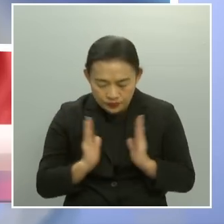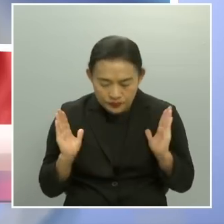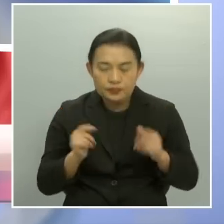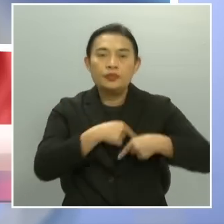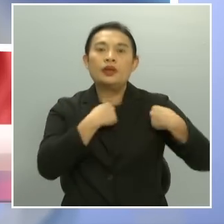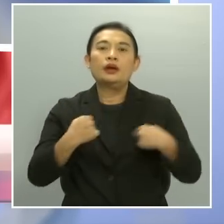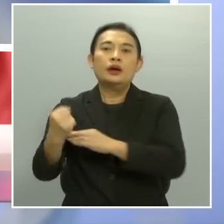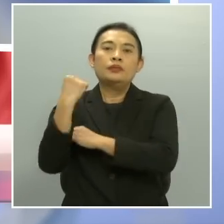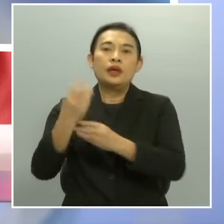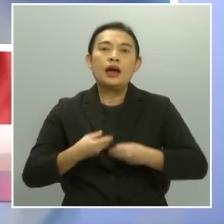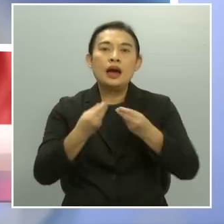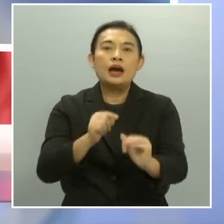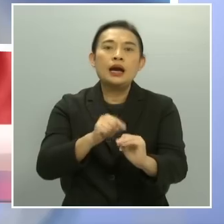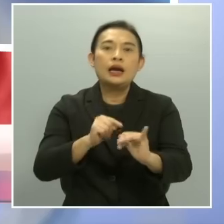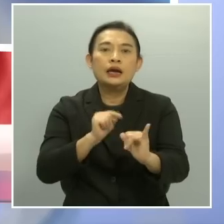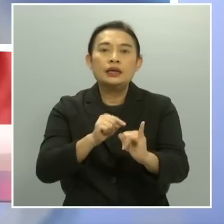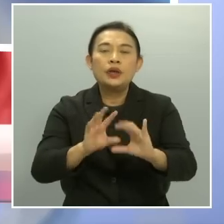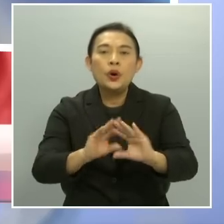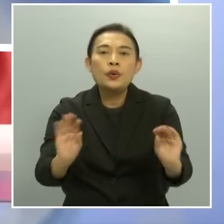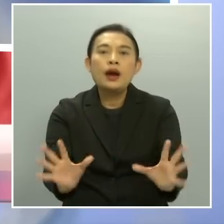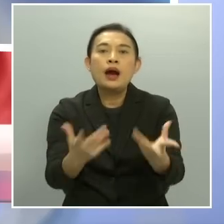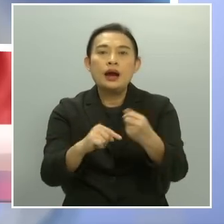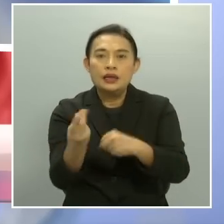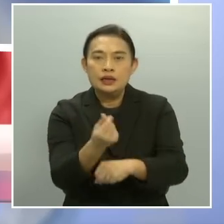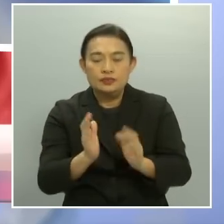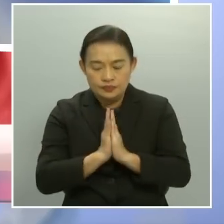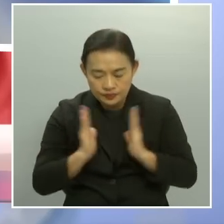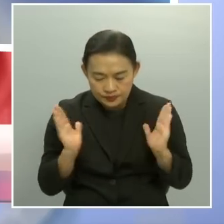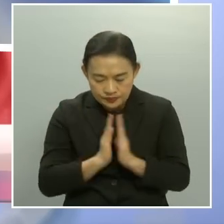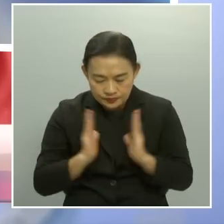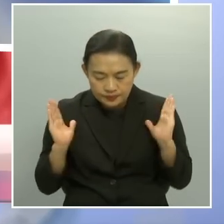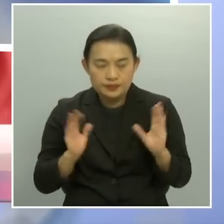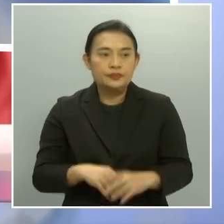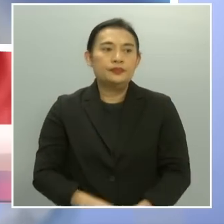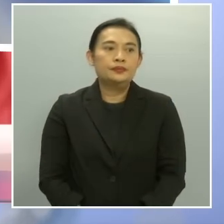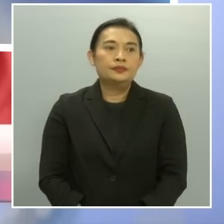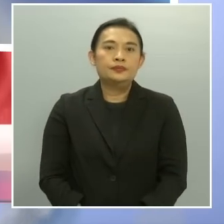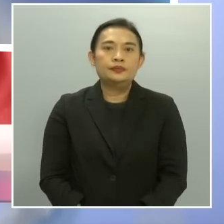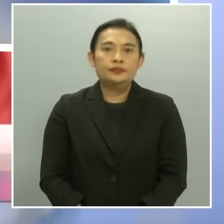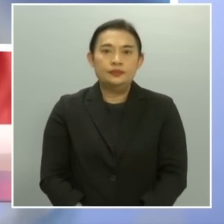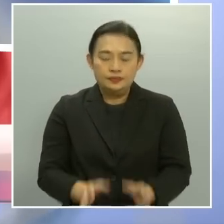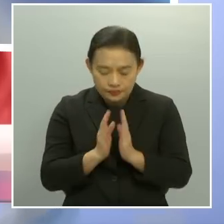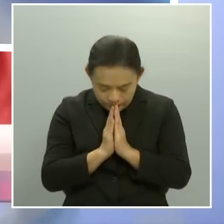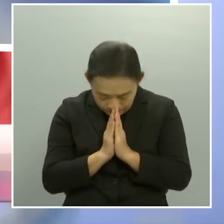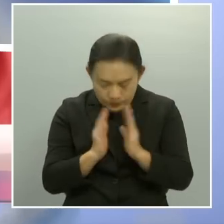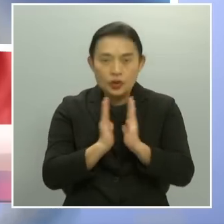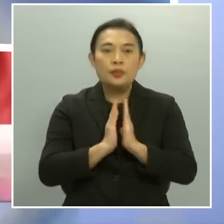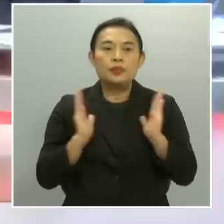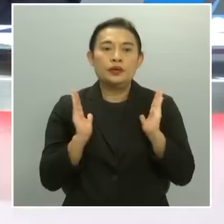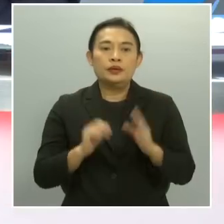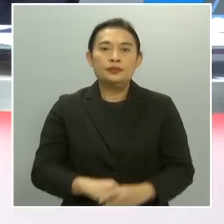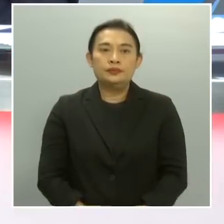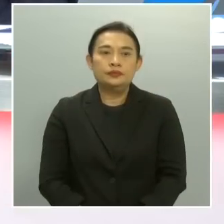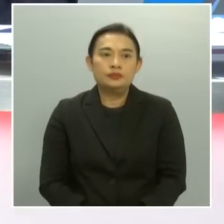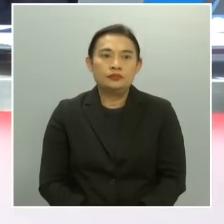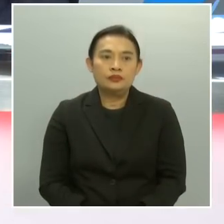ใจให้นะครับหายเร็วๆครับ ค่ะ หายเร็วๆนะคะ ขอบคุณมากค ่ ะ ขอบคุณคุณแม่ค่ะ ค่ะขอบคุณค่ะ ก็ฟังแล้วก็